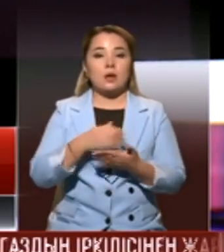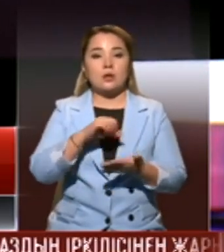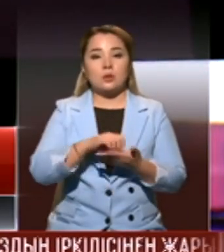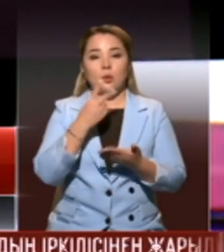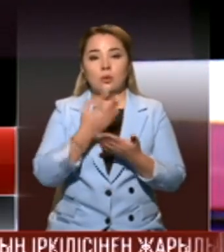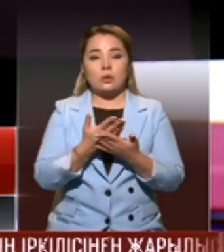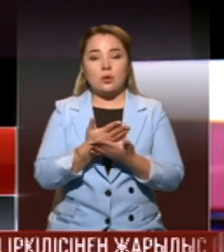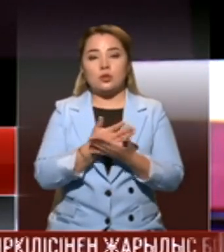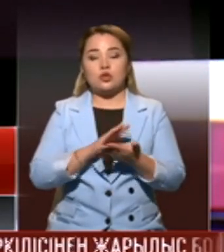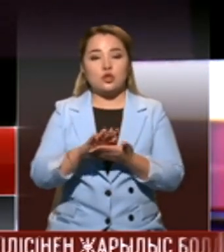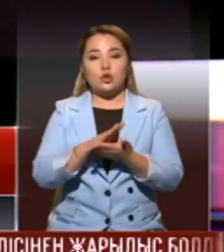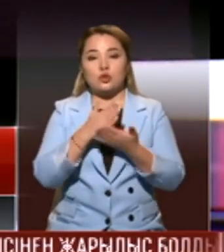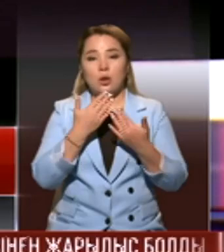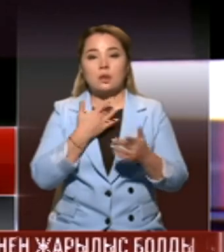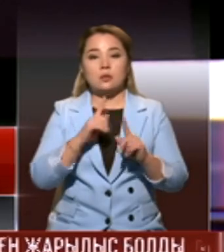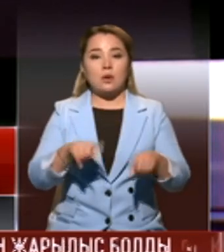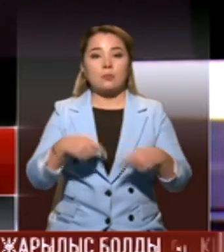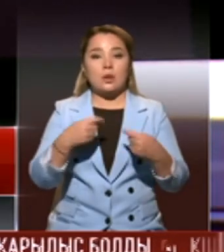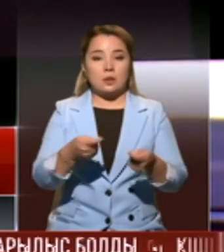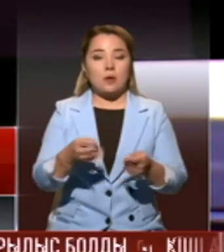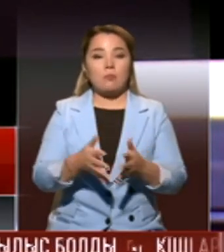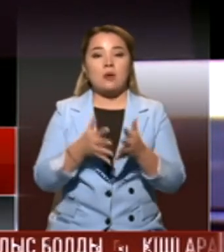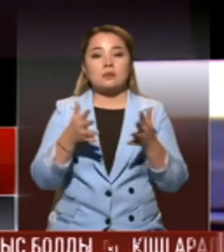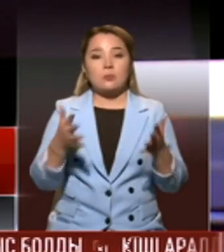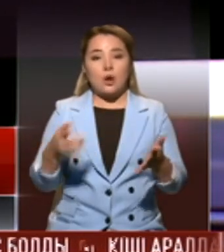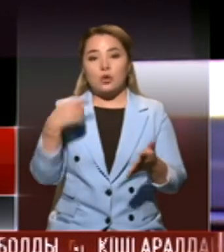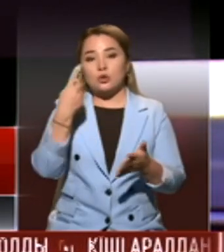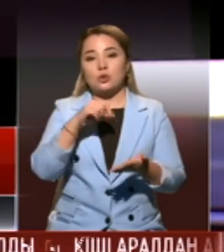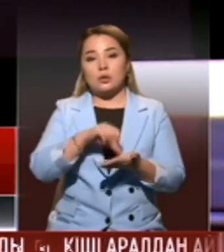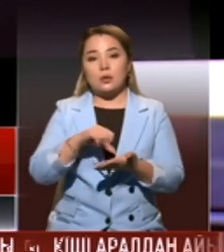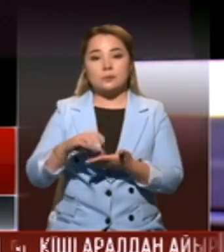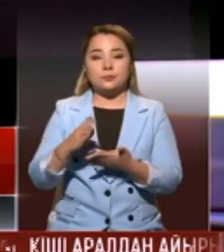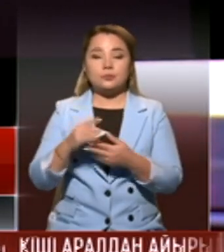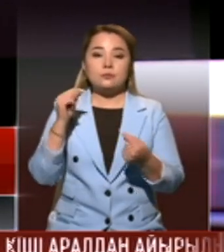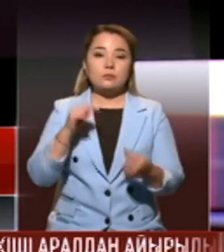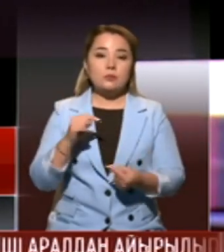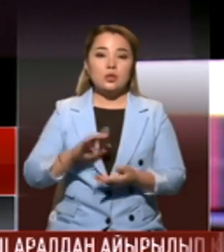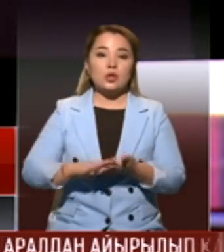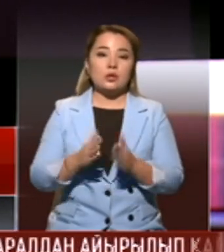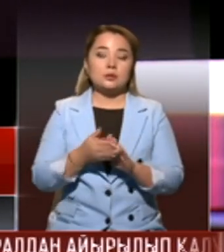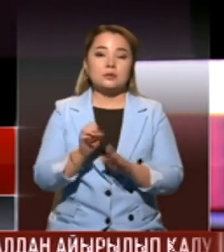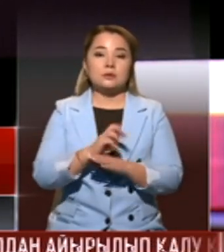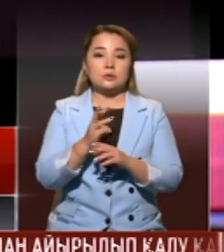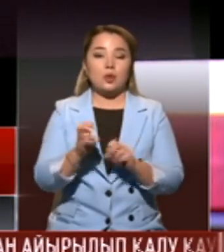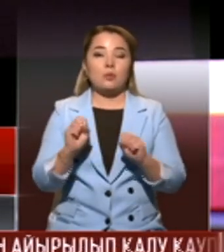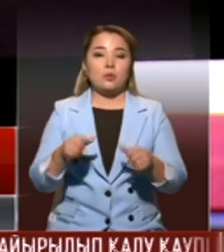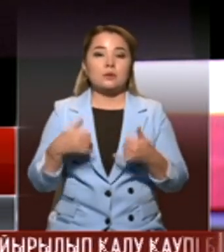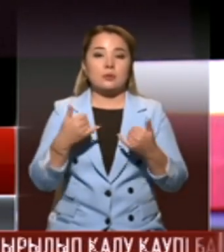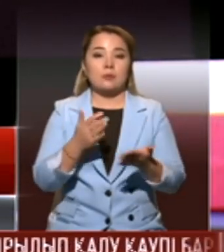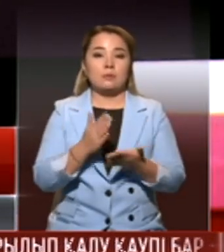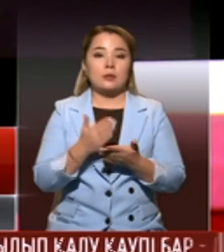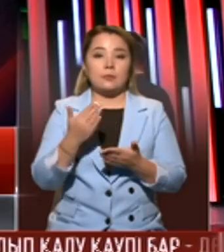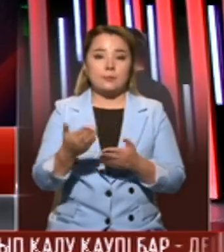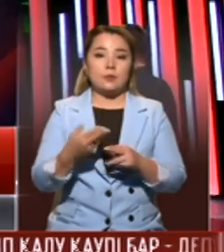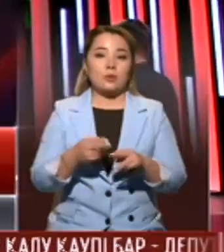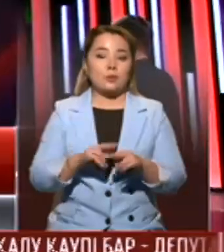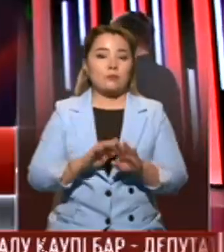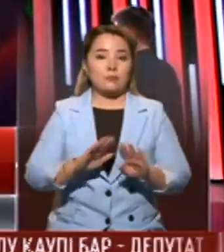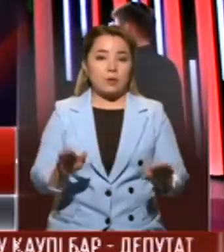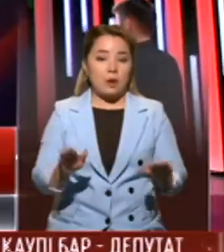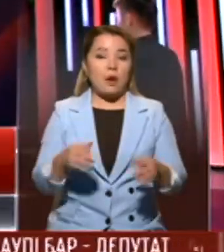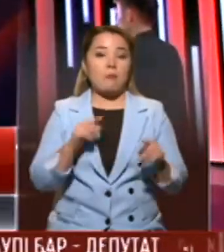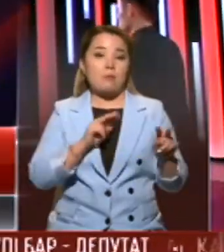көрсетпей, оның дауыс беруіне максималды түрде лайықты жағдай жасау. Мүмкіндік беру. Иә, мүмкіндік беру. Болды.